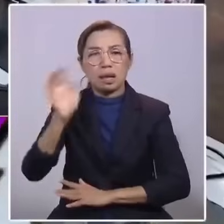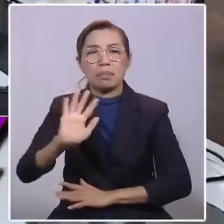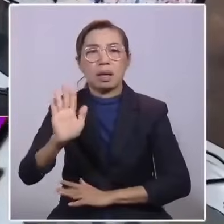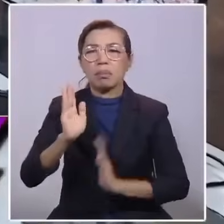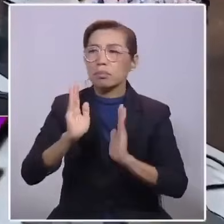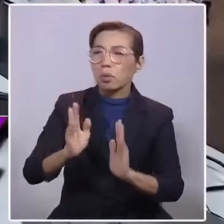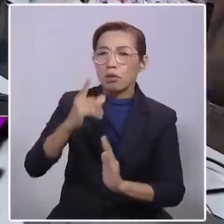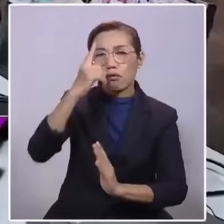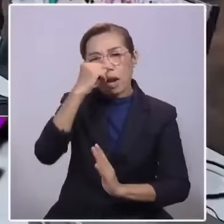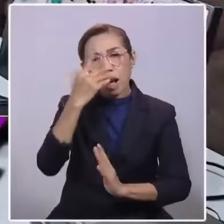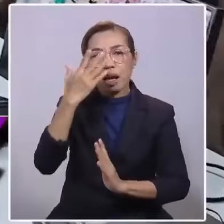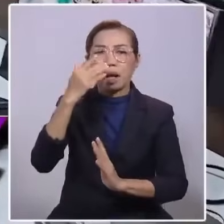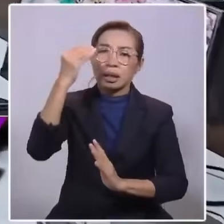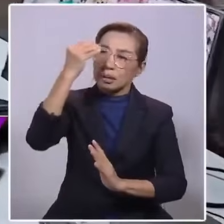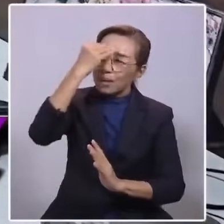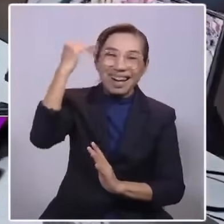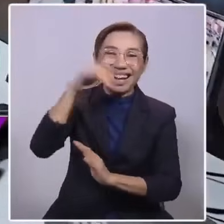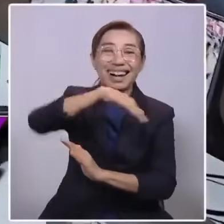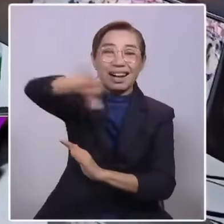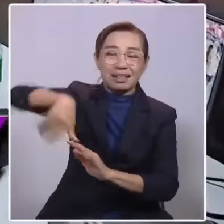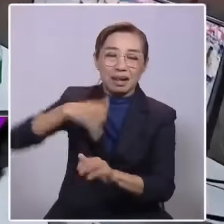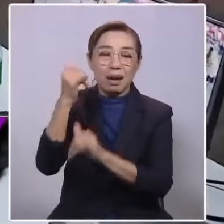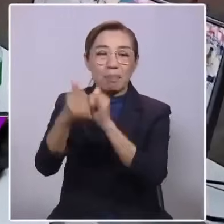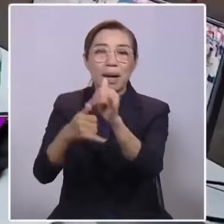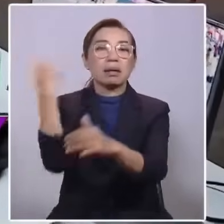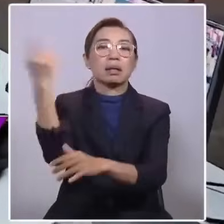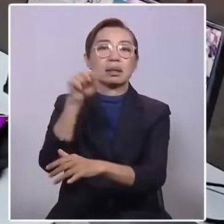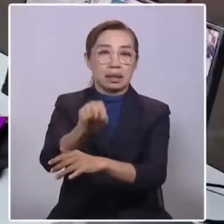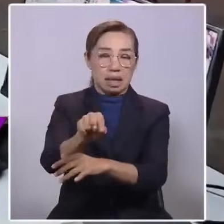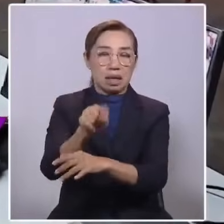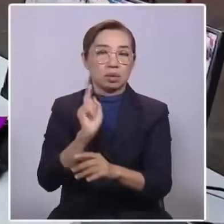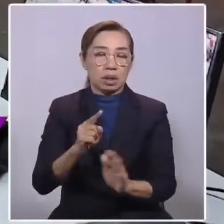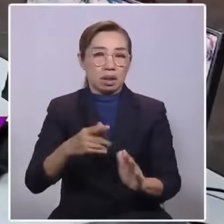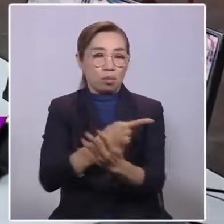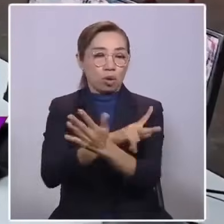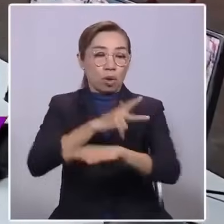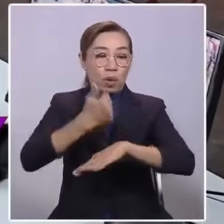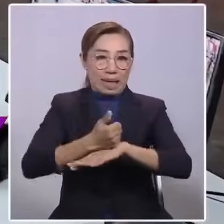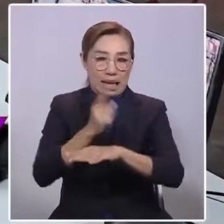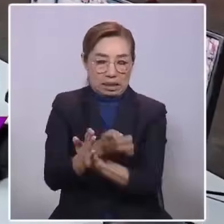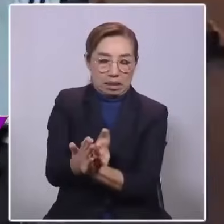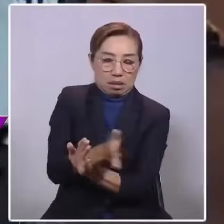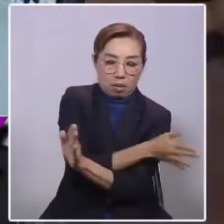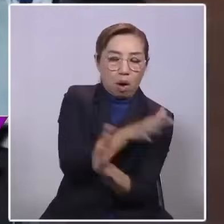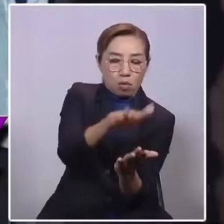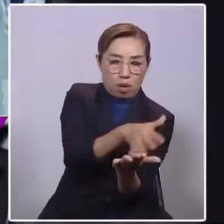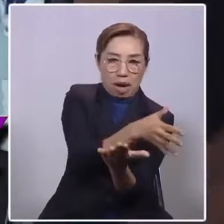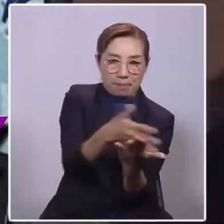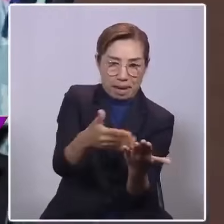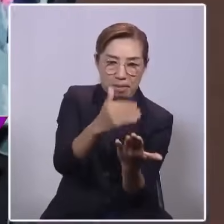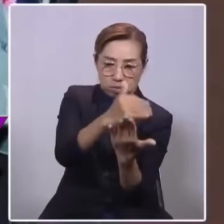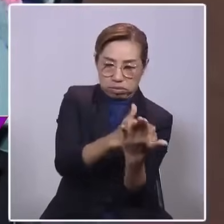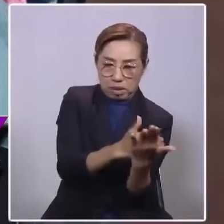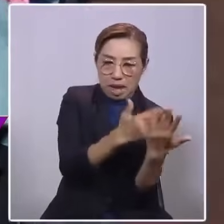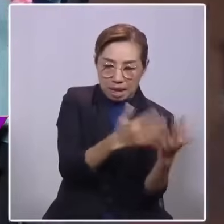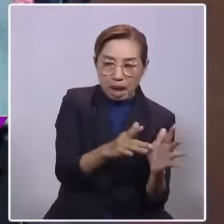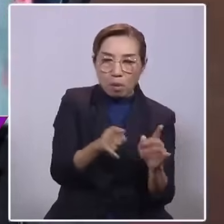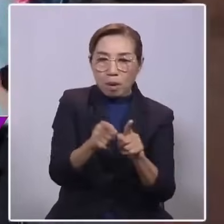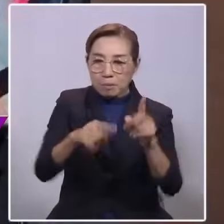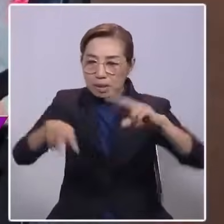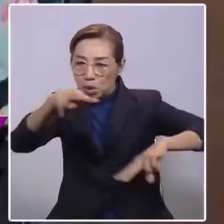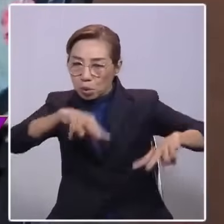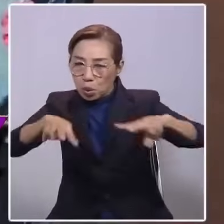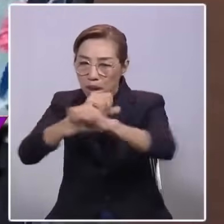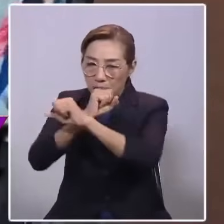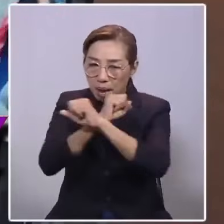ว่าก่อนที่จะเปิดทดลองนำร่องเนี่ยเมื่อช่วงคืนที่ผ่านมาก็เตรียมการเอาไว้ล่วงหน้าแล้วทั้งเรื่องการรักษาความปลอดภัย